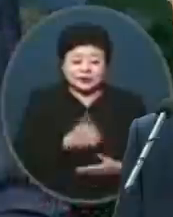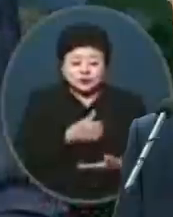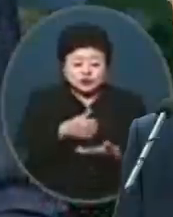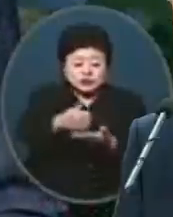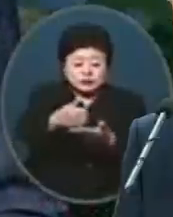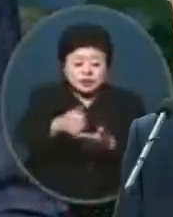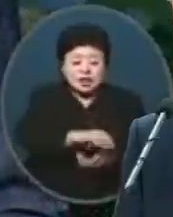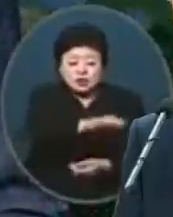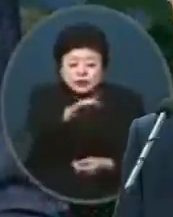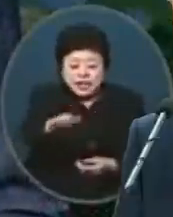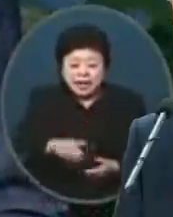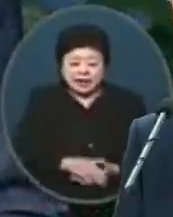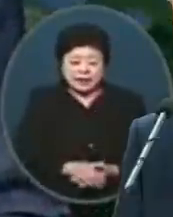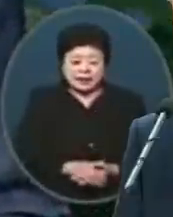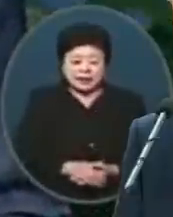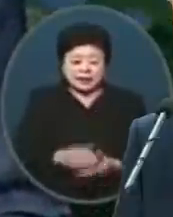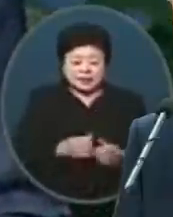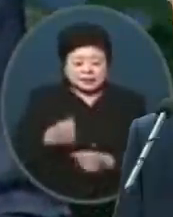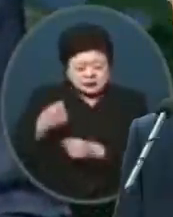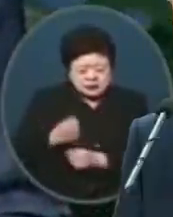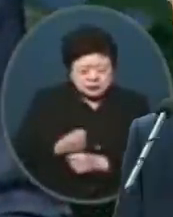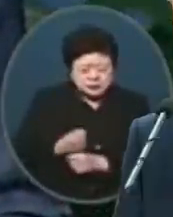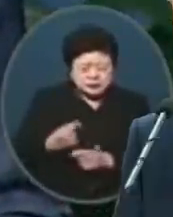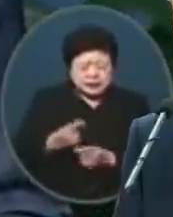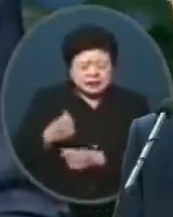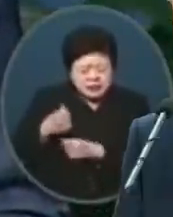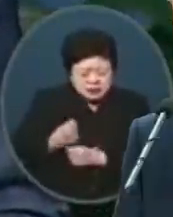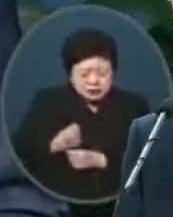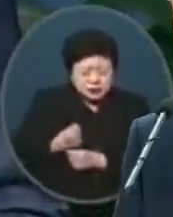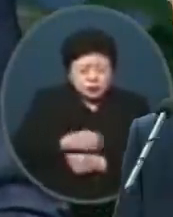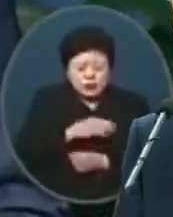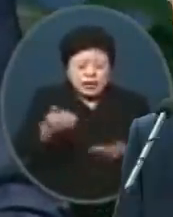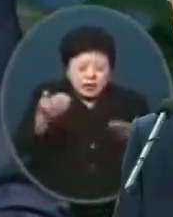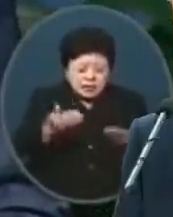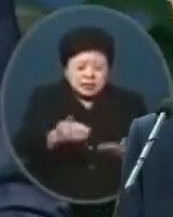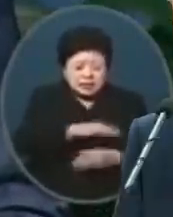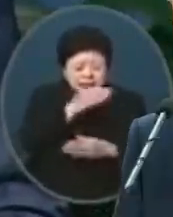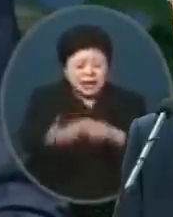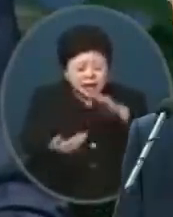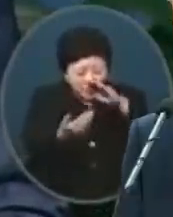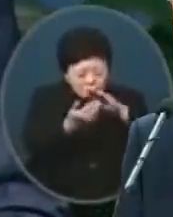주님은 우리의 짐을 짊어지고 우리의 일을